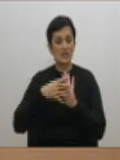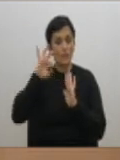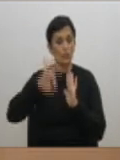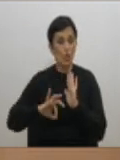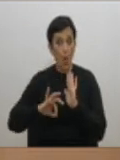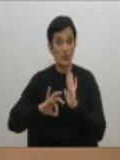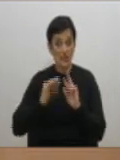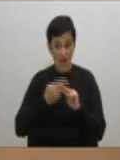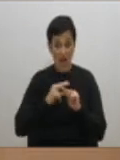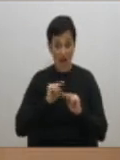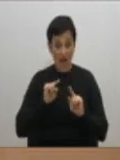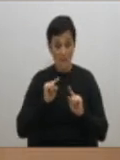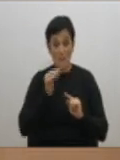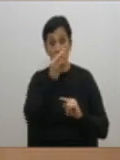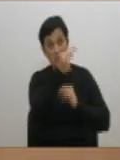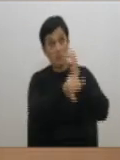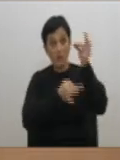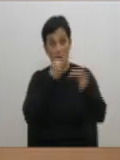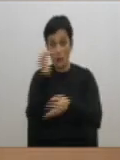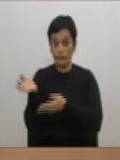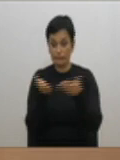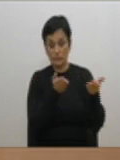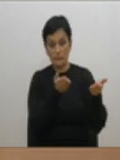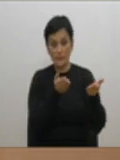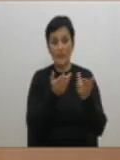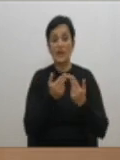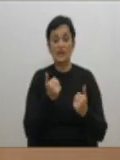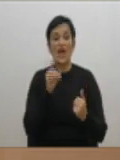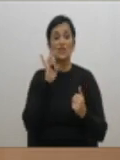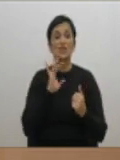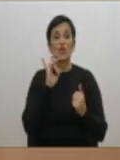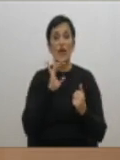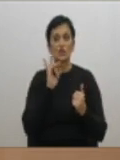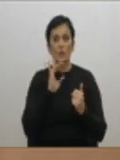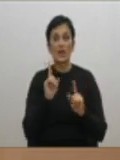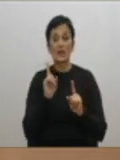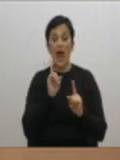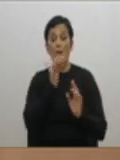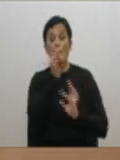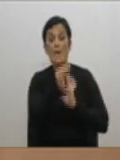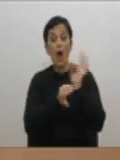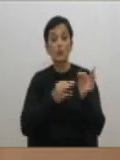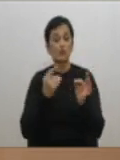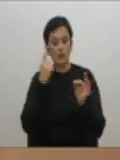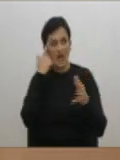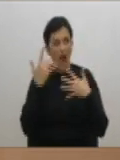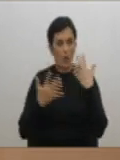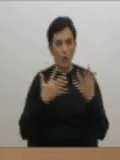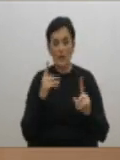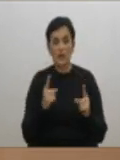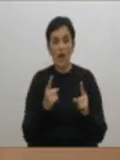10.9%. და აი ამას გაეცით პასუხი და ჯერჯერობით რა პასუხი უნდა გასცეთ, ისიც გაუგებარია, იმიტომ